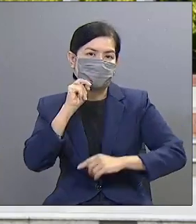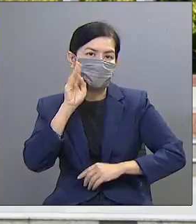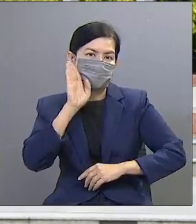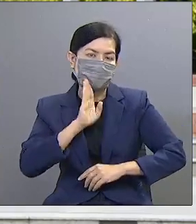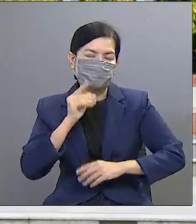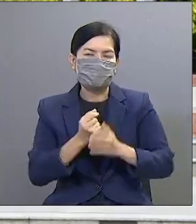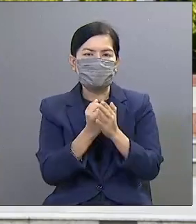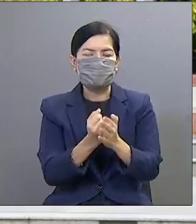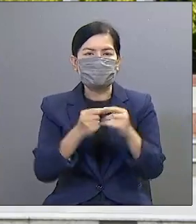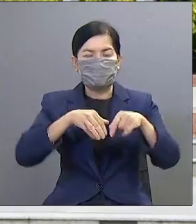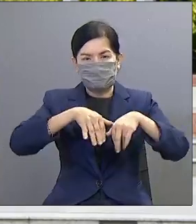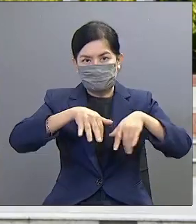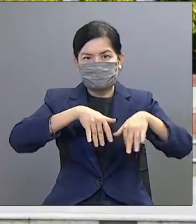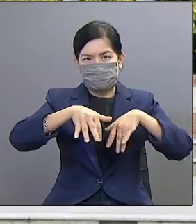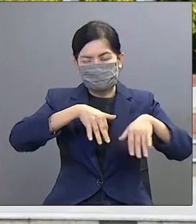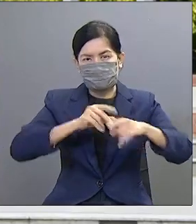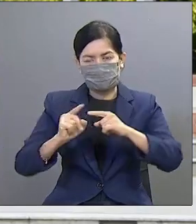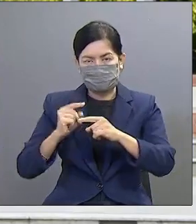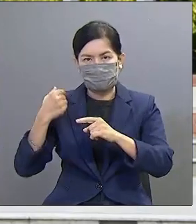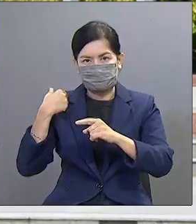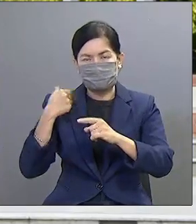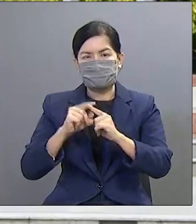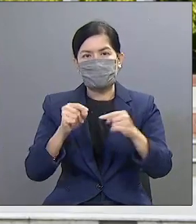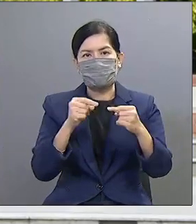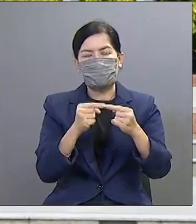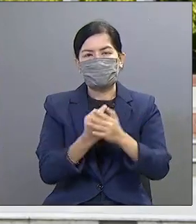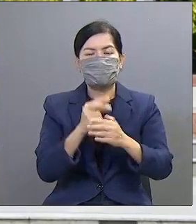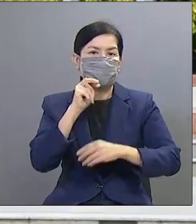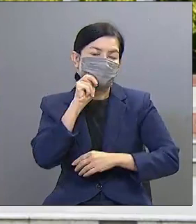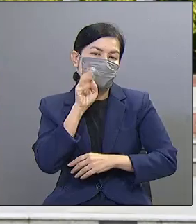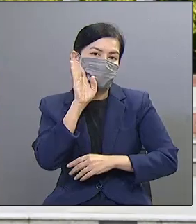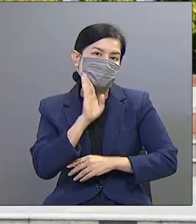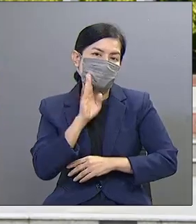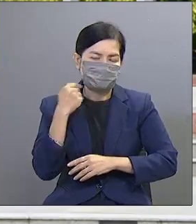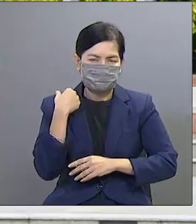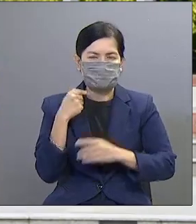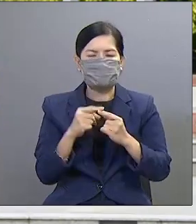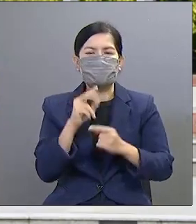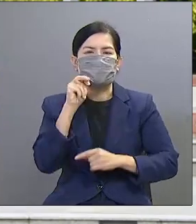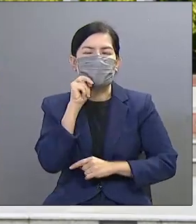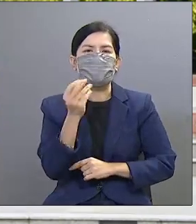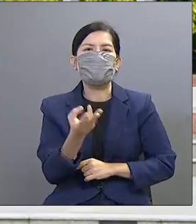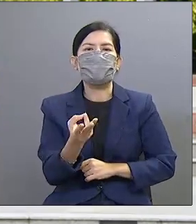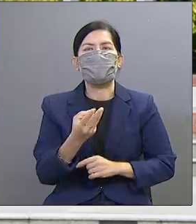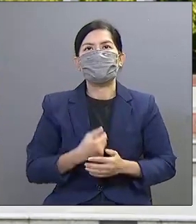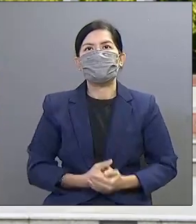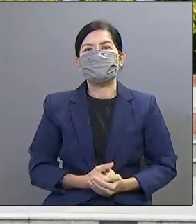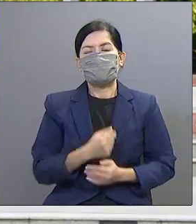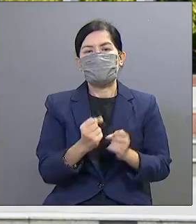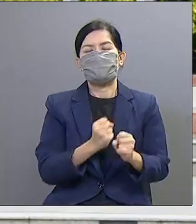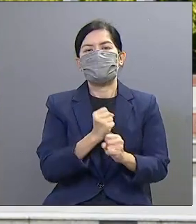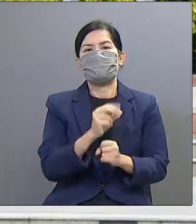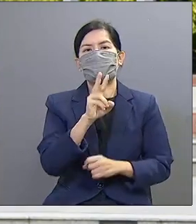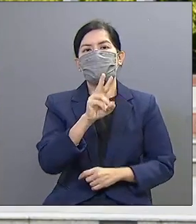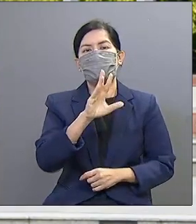ยายามชวยเหอหลาย หลายครั้งแต่ว่าบาดาทได้มีน้ำคข้างน้อยจนในทสุดในปี 2,500